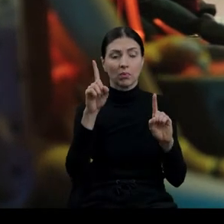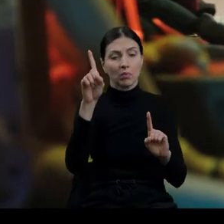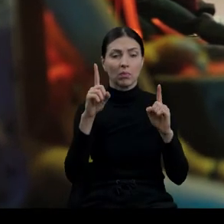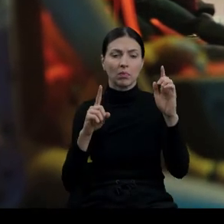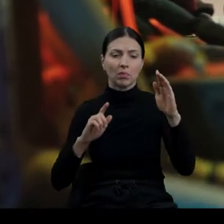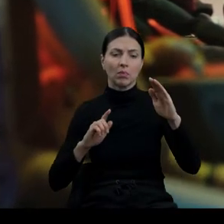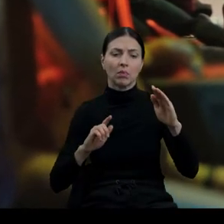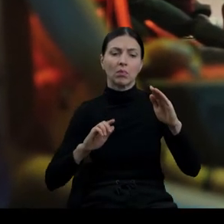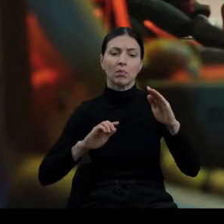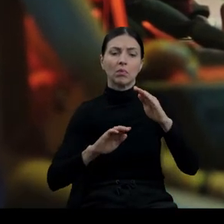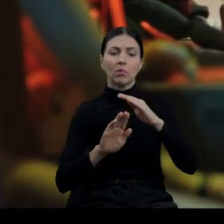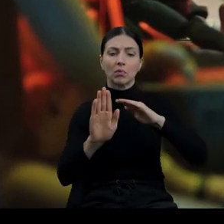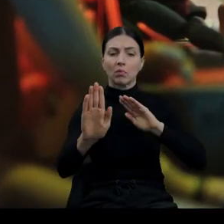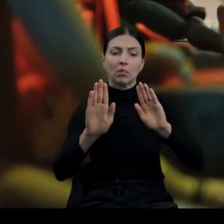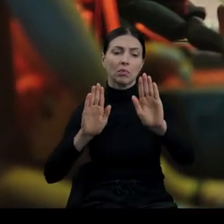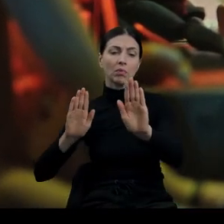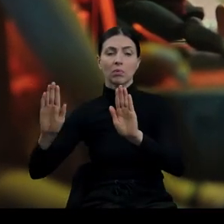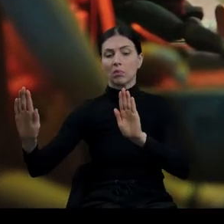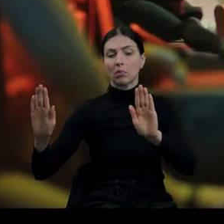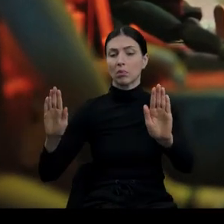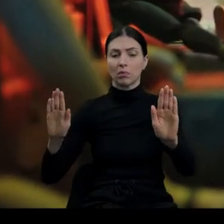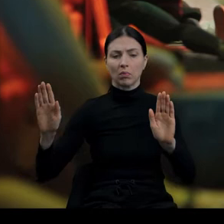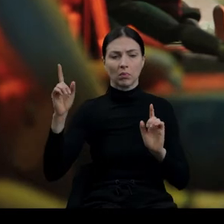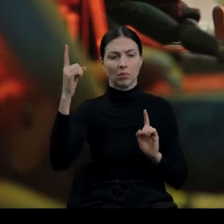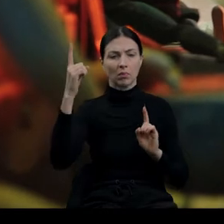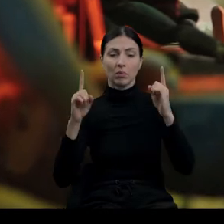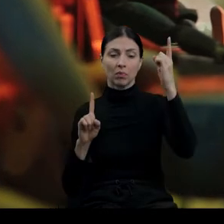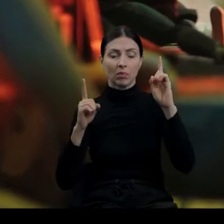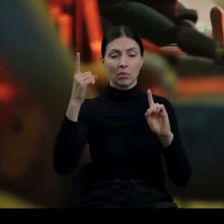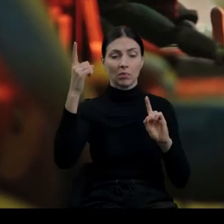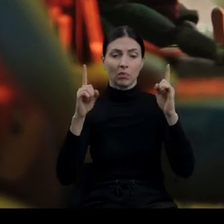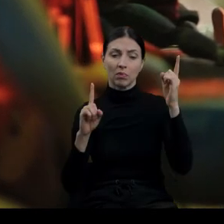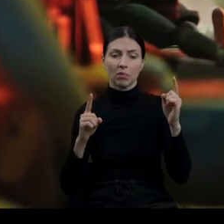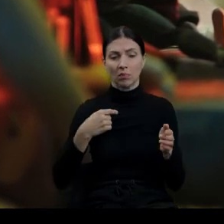zwolennikiem, żeby dzieciom pokazywać lalki